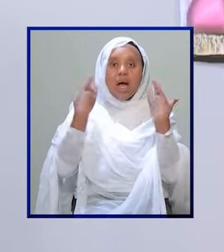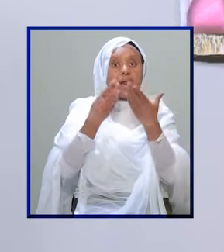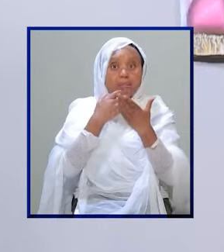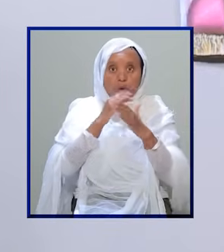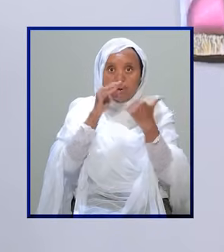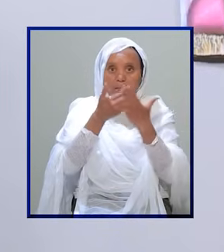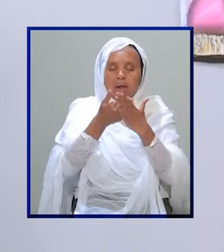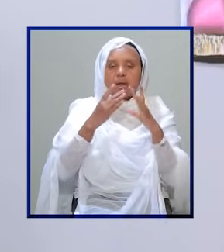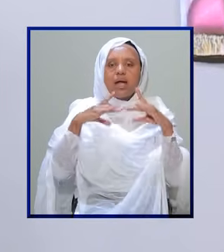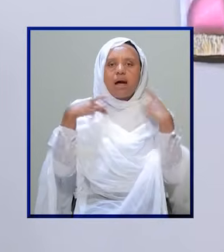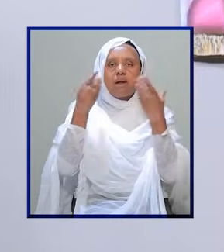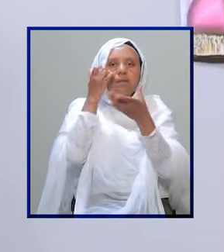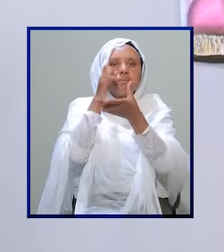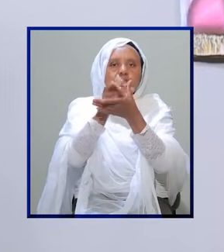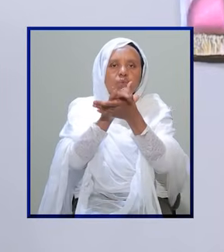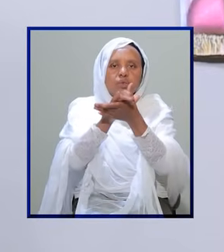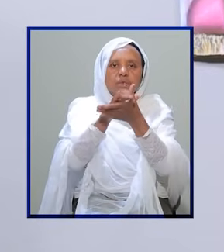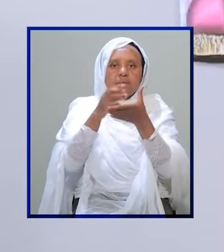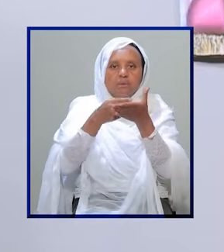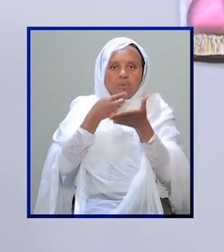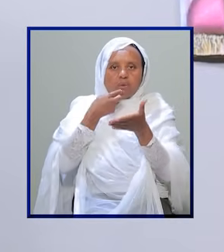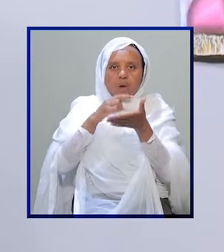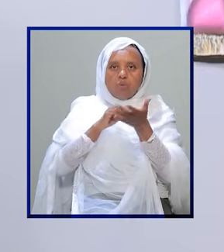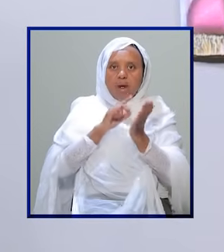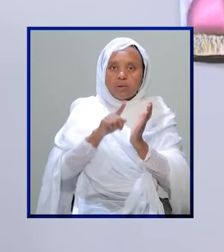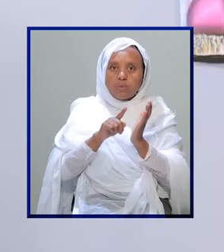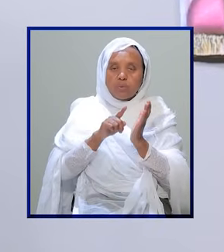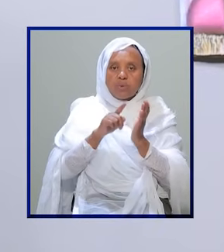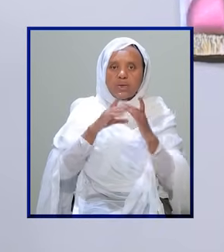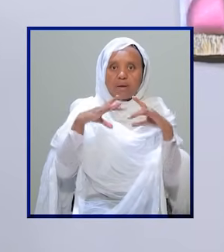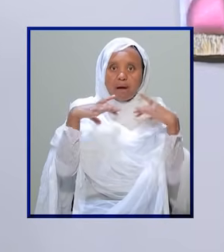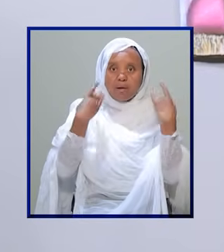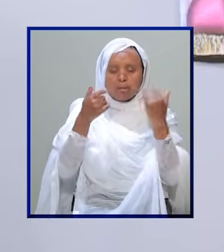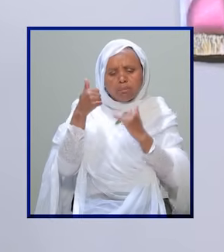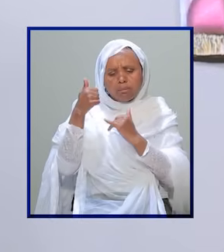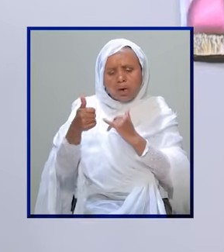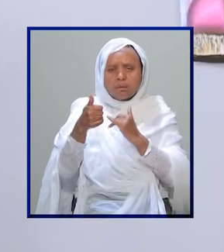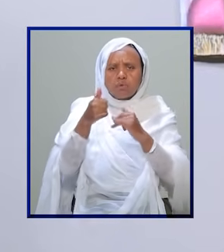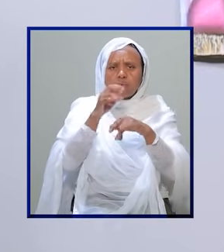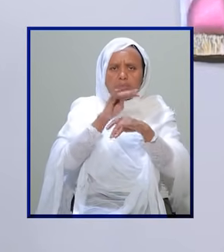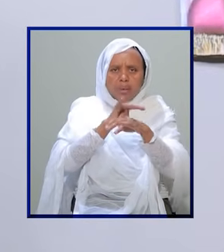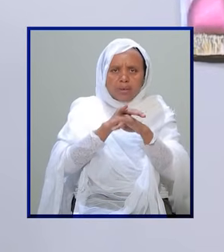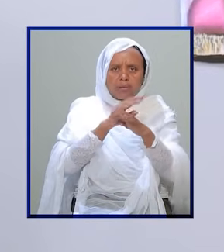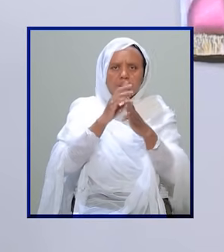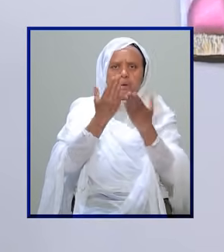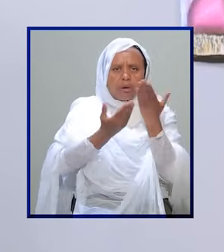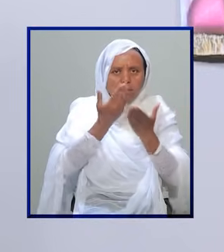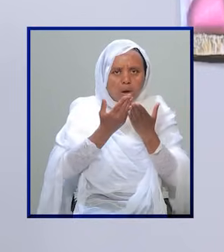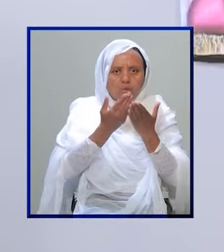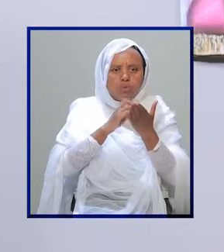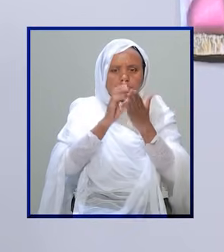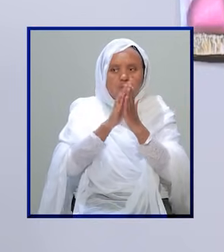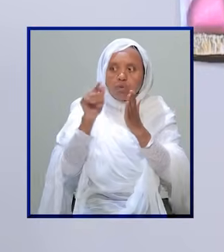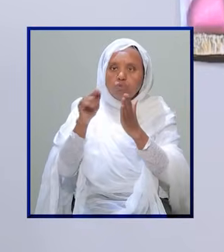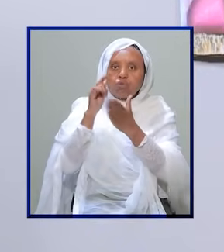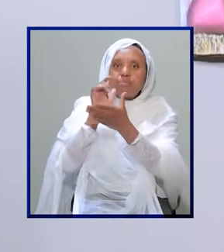በጥቅሉ የካህናት ሚስቶች ስጋ ወደሙ ይቀበላሉ። እንግዲህ ካህናት በራሳቸው በመቅደስ ይቀደሳሉ ያገለግላሉ። የነሱ